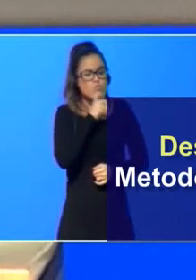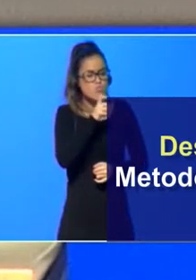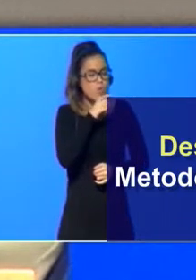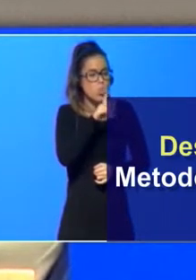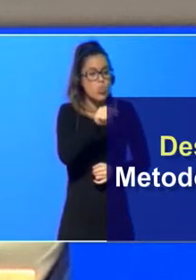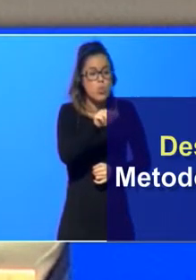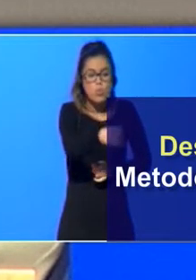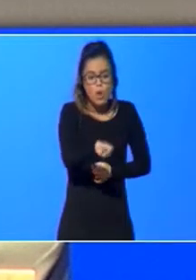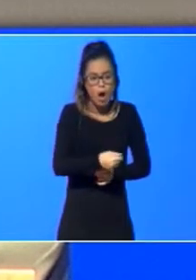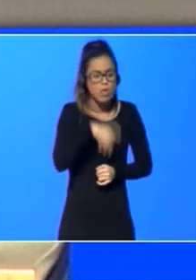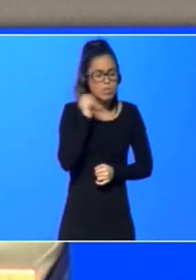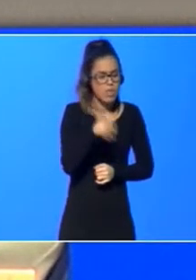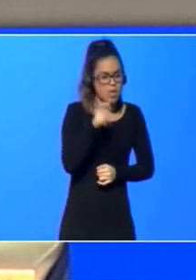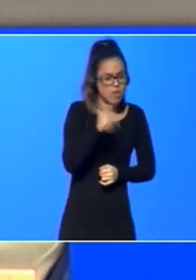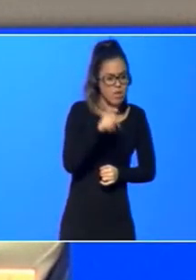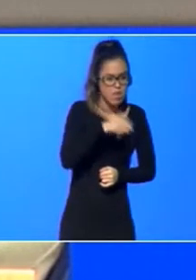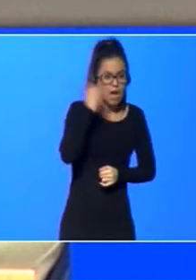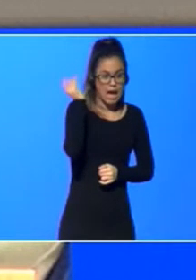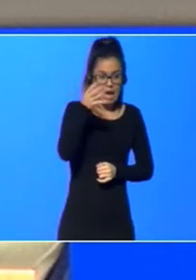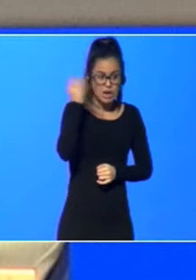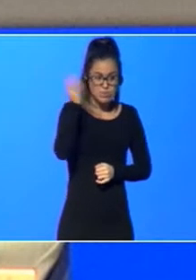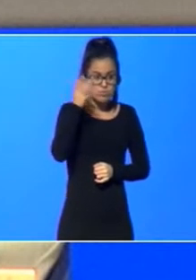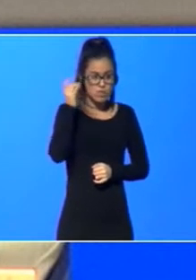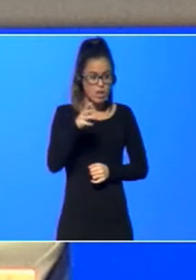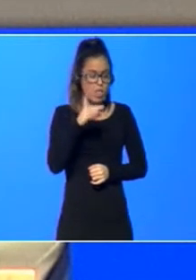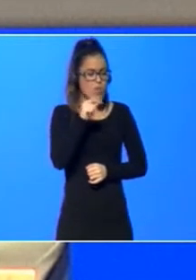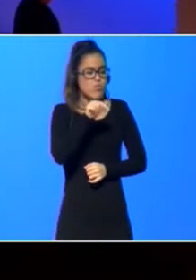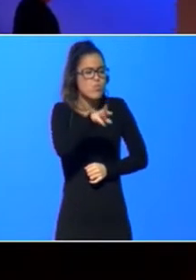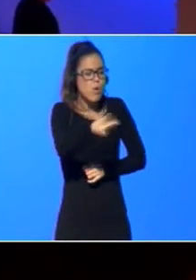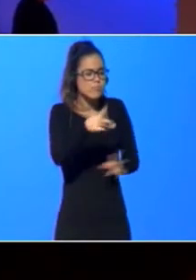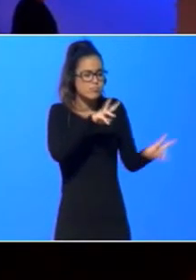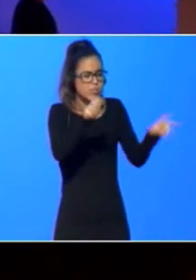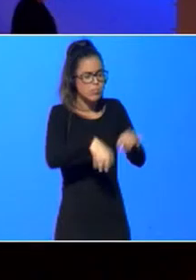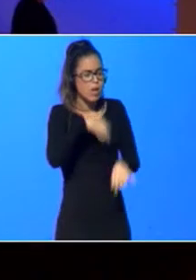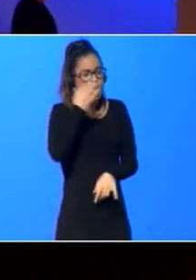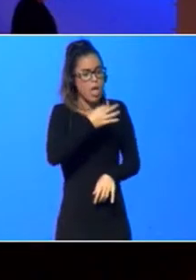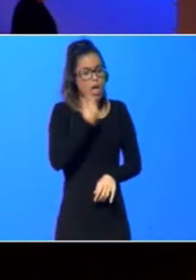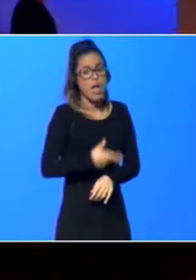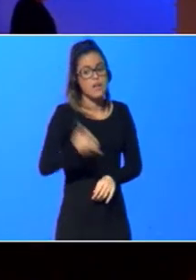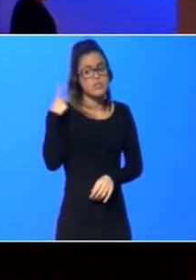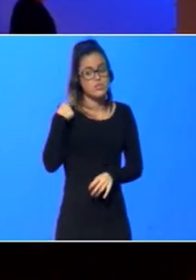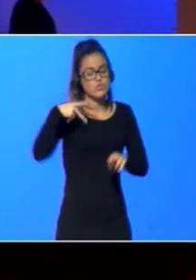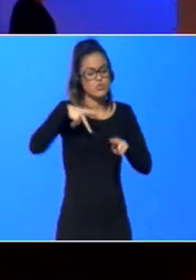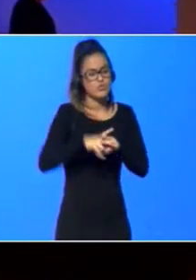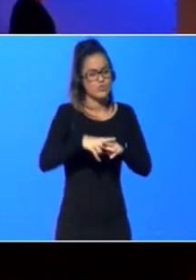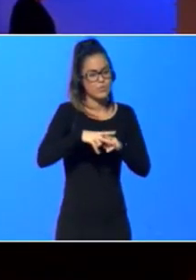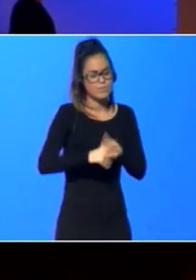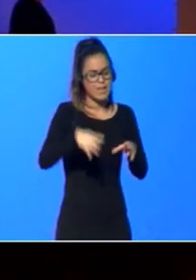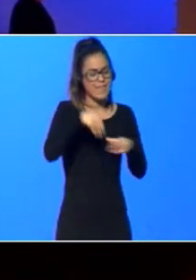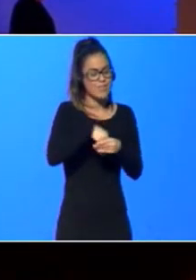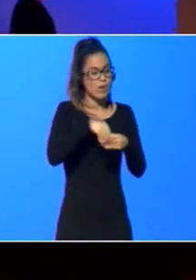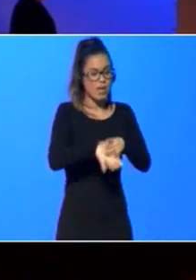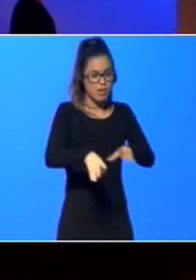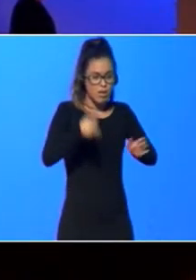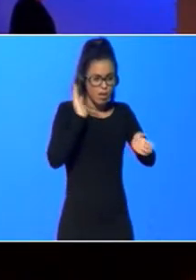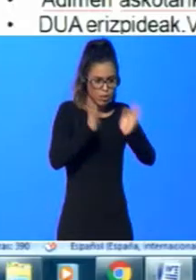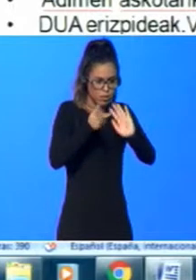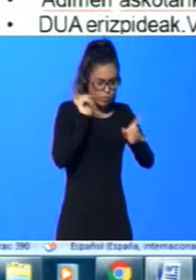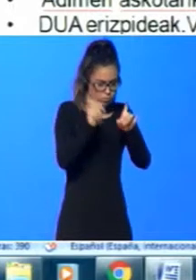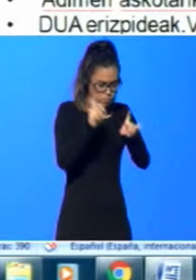berriz atara da jardunaldi hauetan, eta atzoko tailerrak eziren edukiak lantzeko,